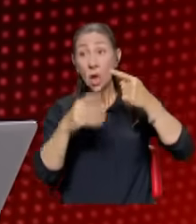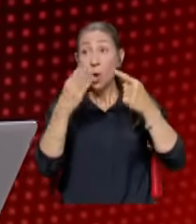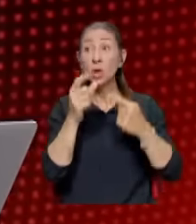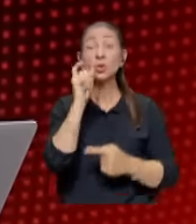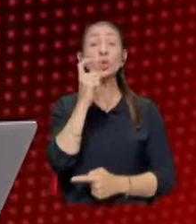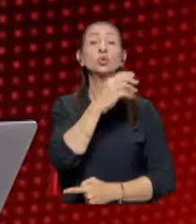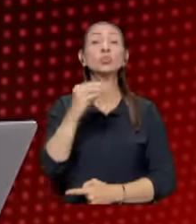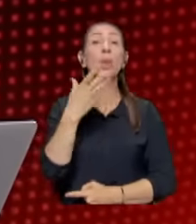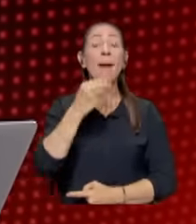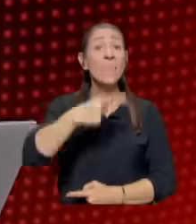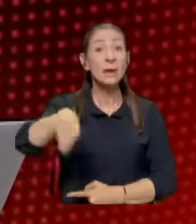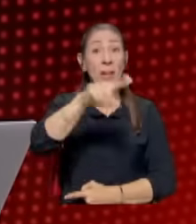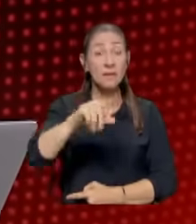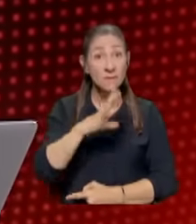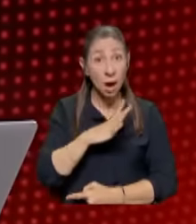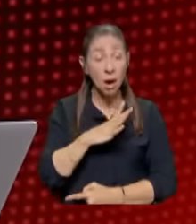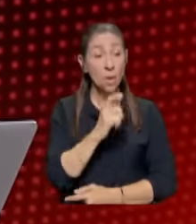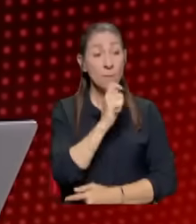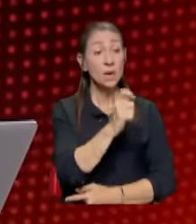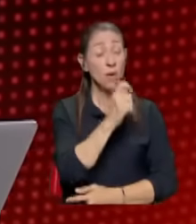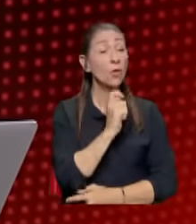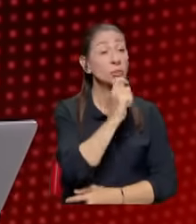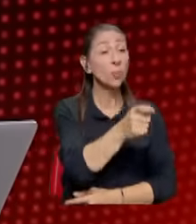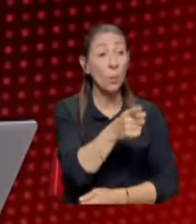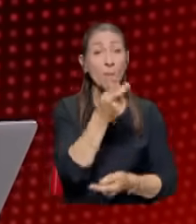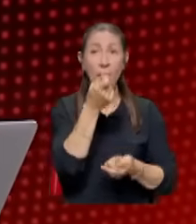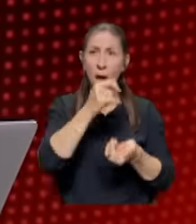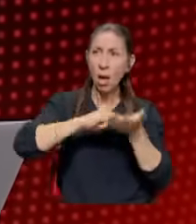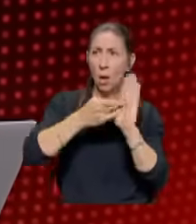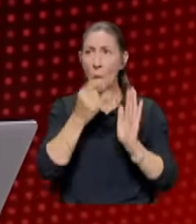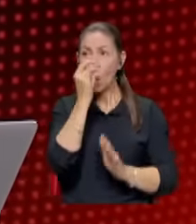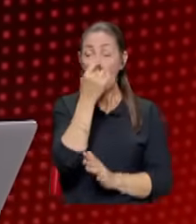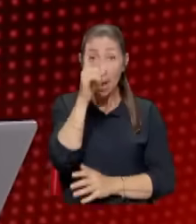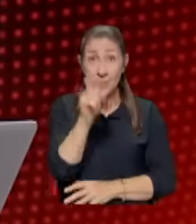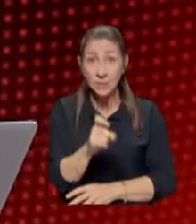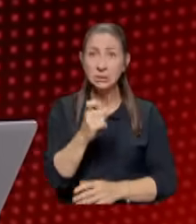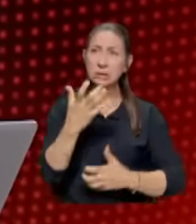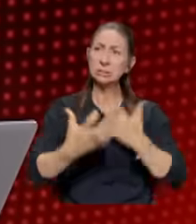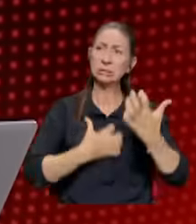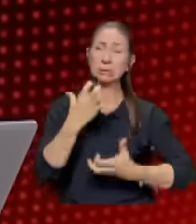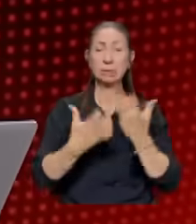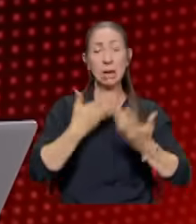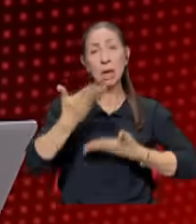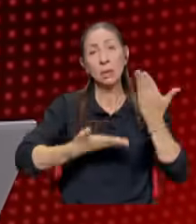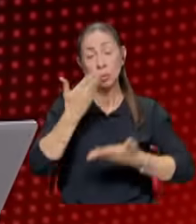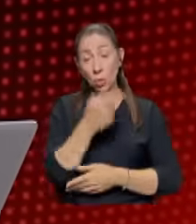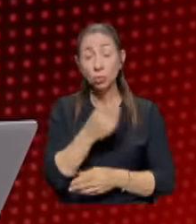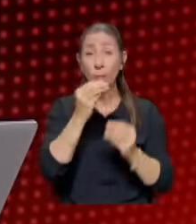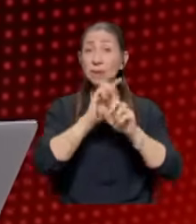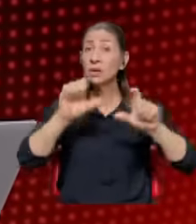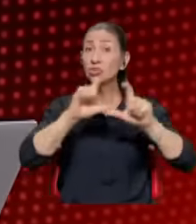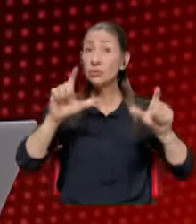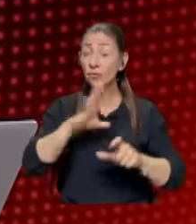9 milyona yakın emekli var. Mikrofon uzattık, bu parayla geçinmek kolay mı diye dert yanıyorlar. Pek çok başlığımız